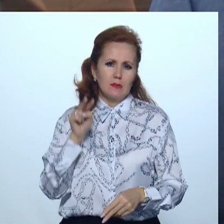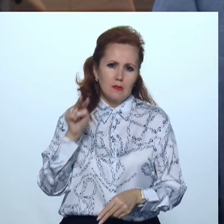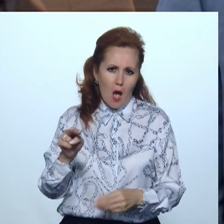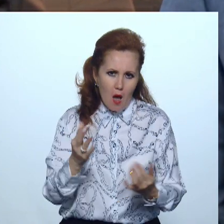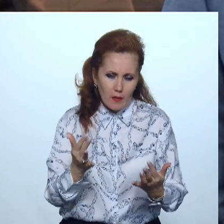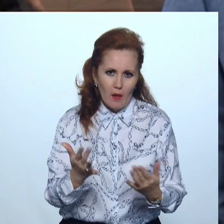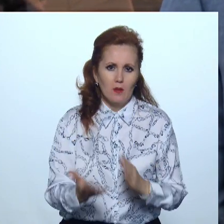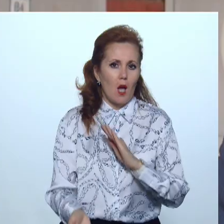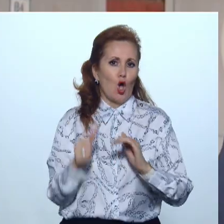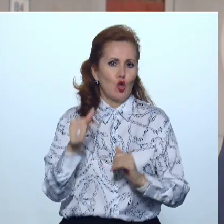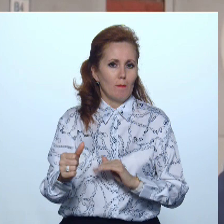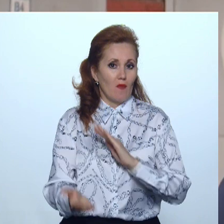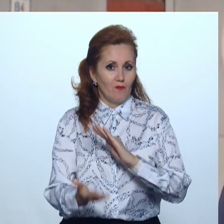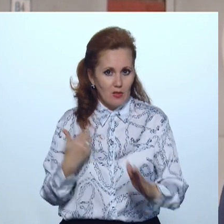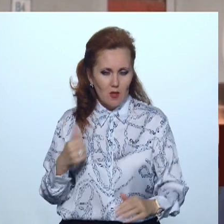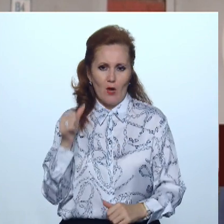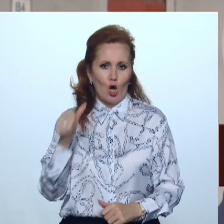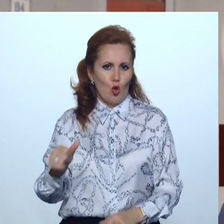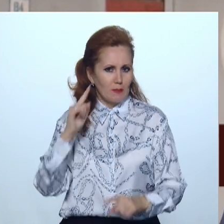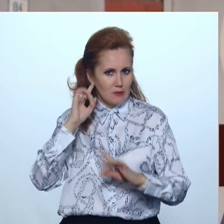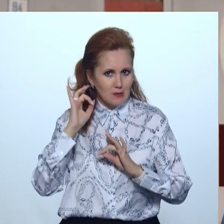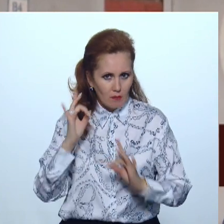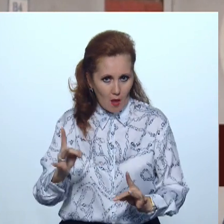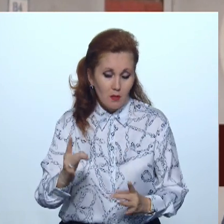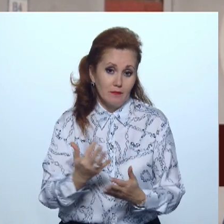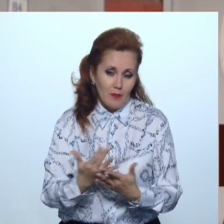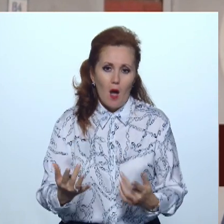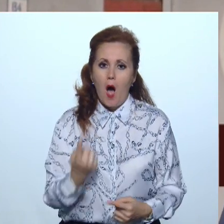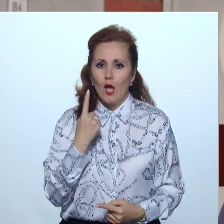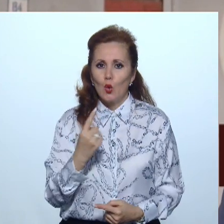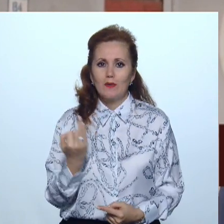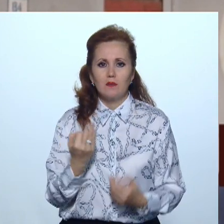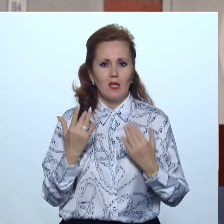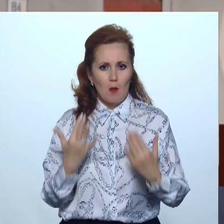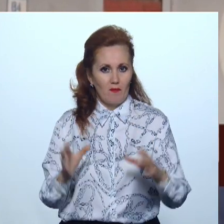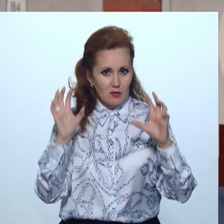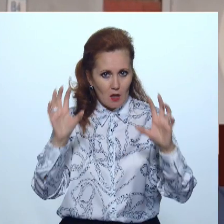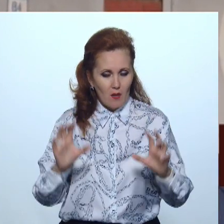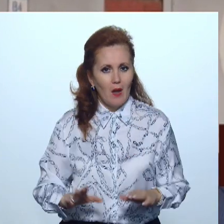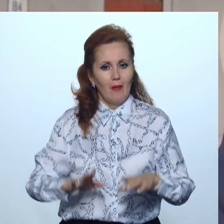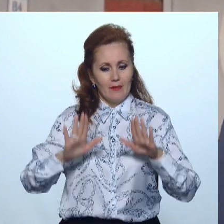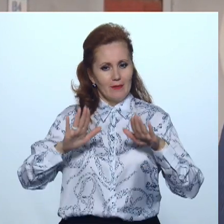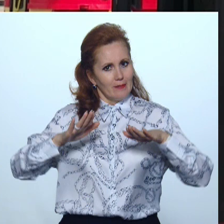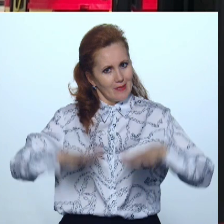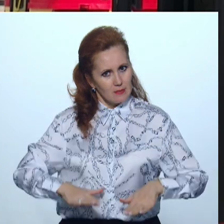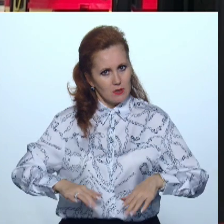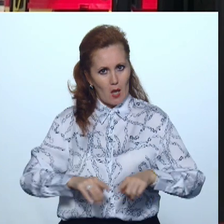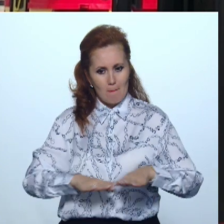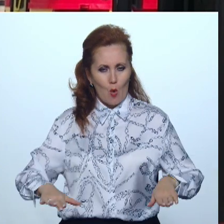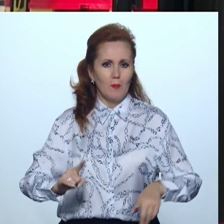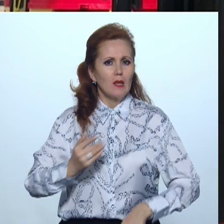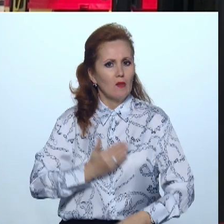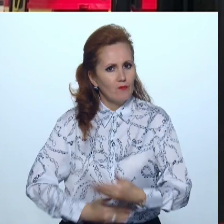вызова, кнопки сигнализации. Как раз одно из требований сегодняшнего законодательства – это низкий пол. Это для того, чтобы и